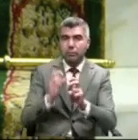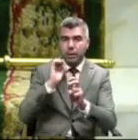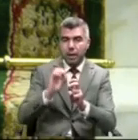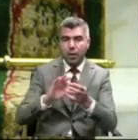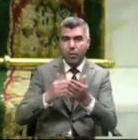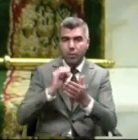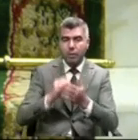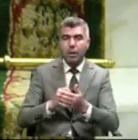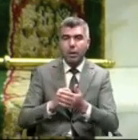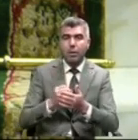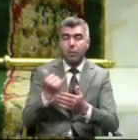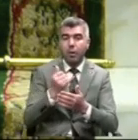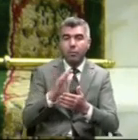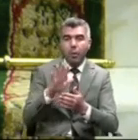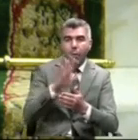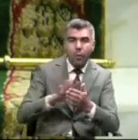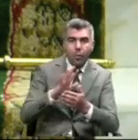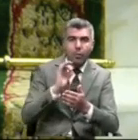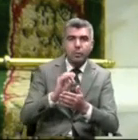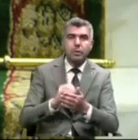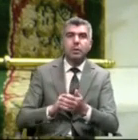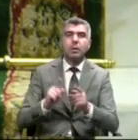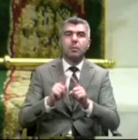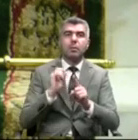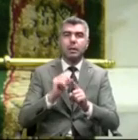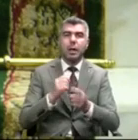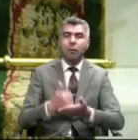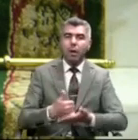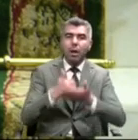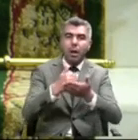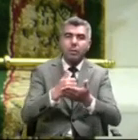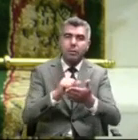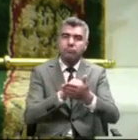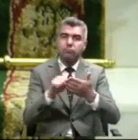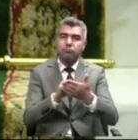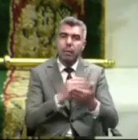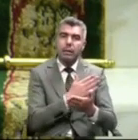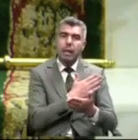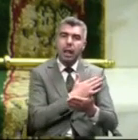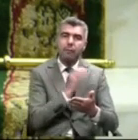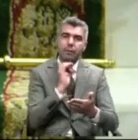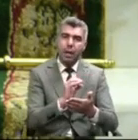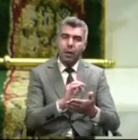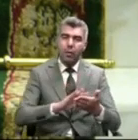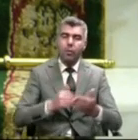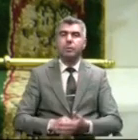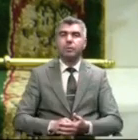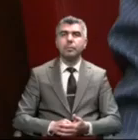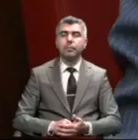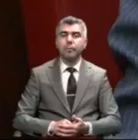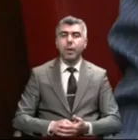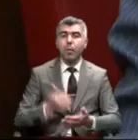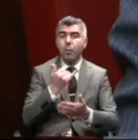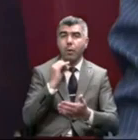الايرادات عبر كافه القطاعات مع توفير التمويل اللازم لسداد الدين العمومي من جهه وتلبيه حتى احتياجات